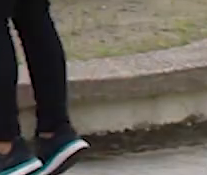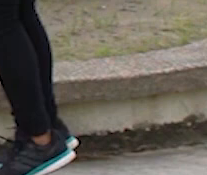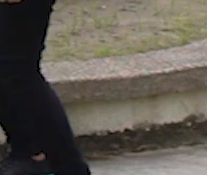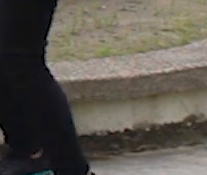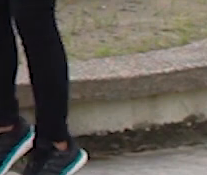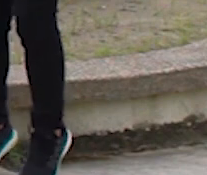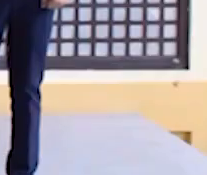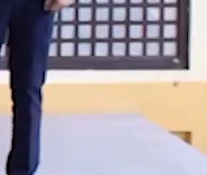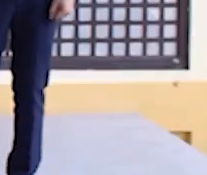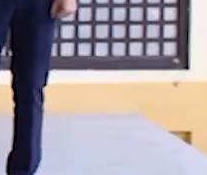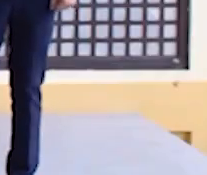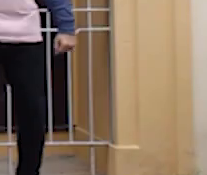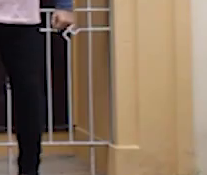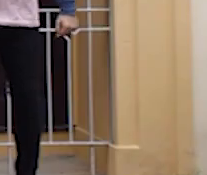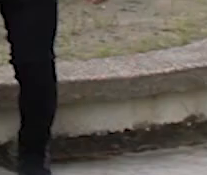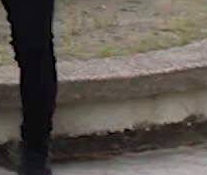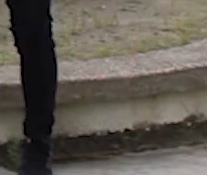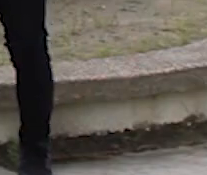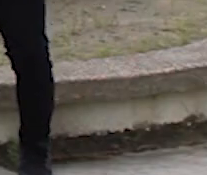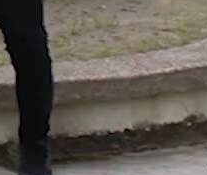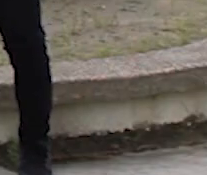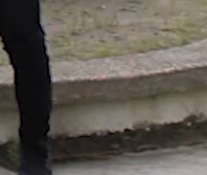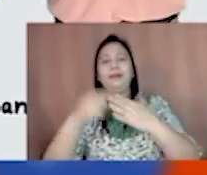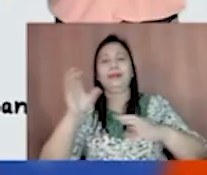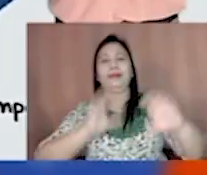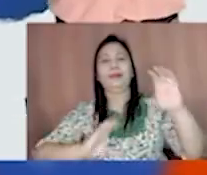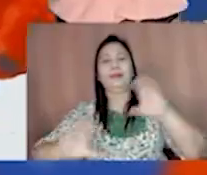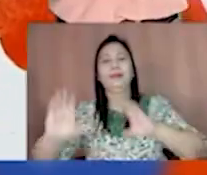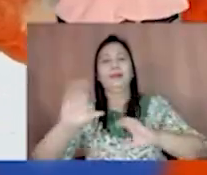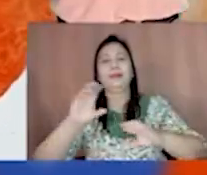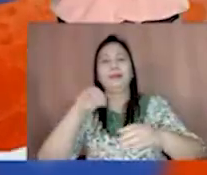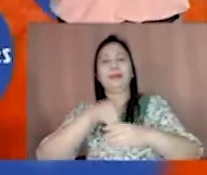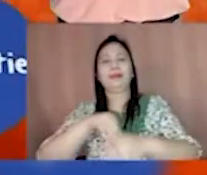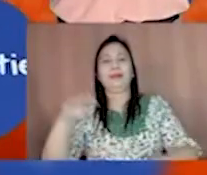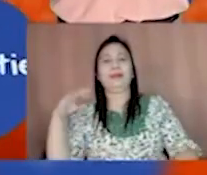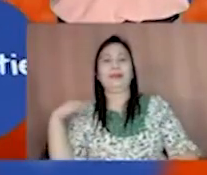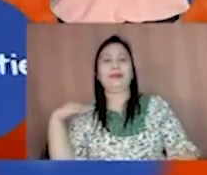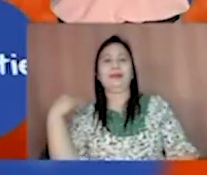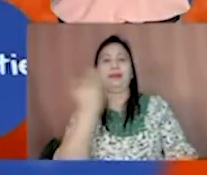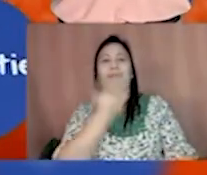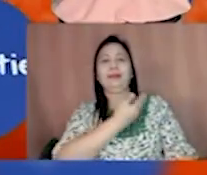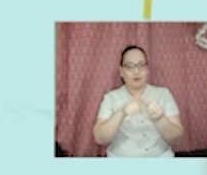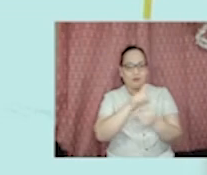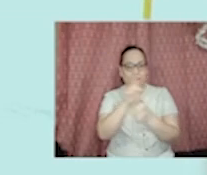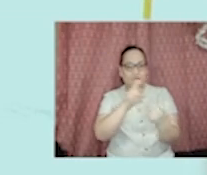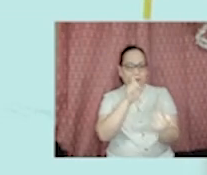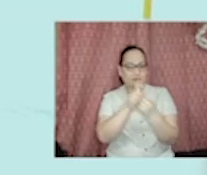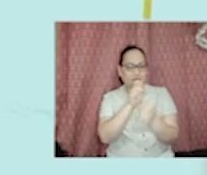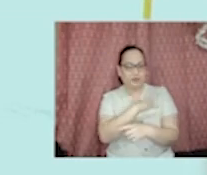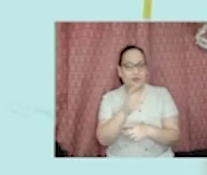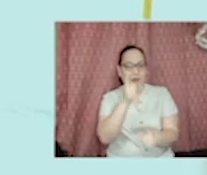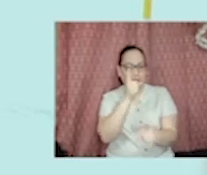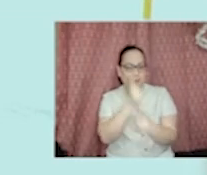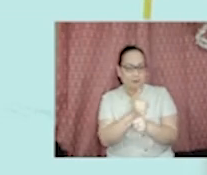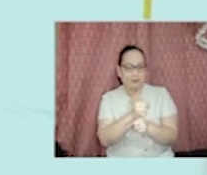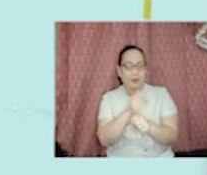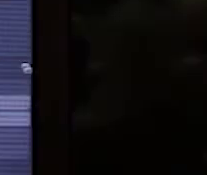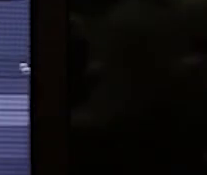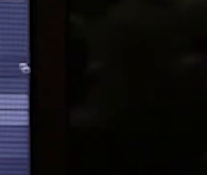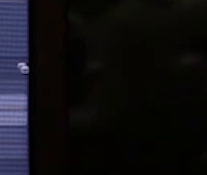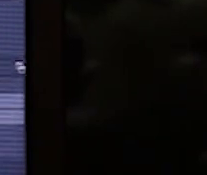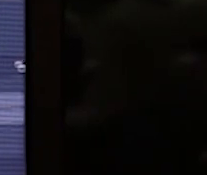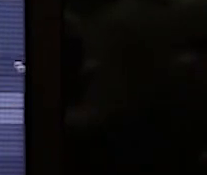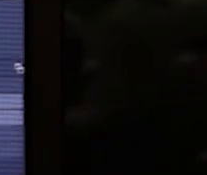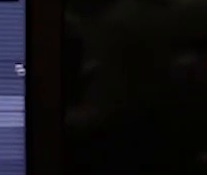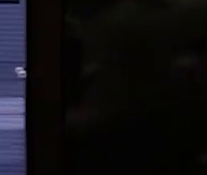Pernandino, Teens TV Poses mo